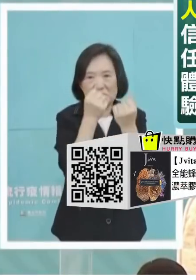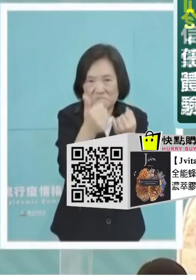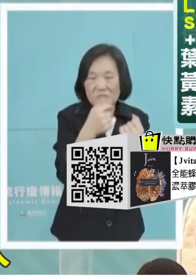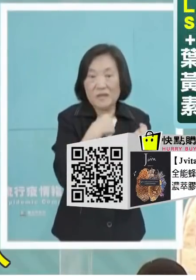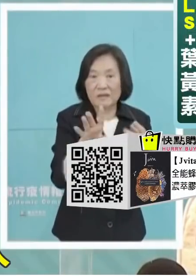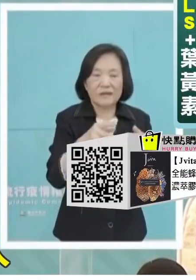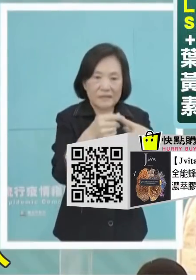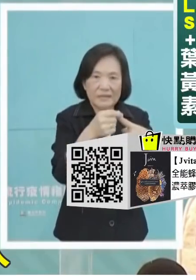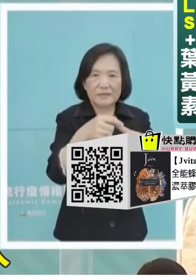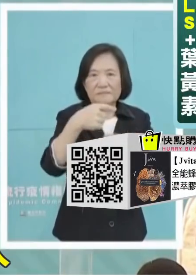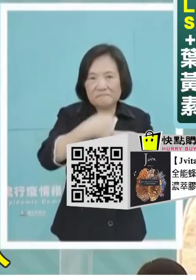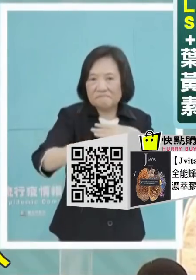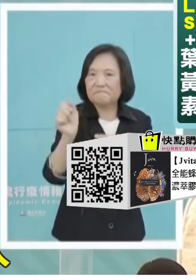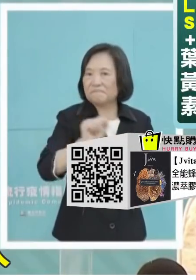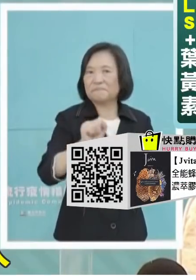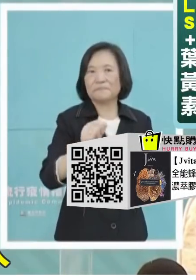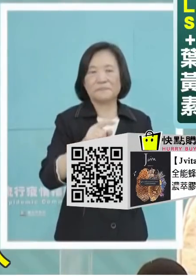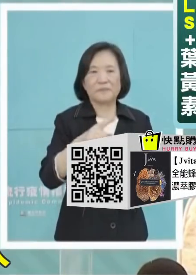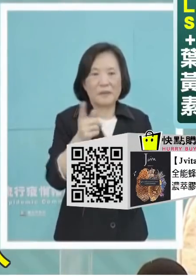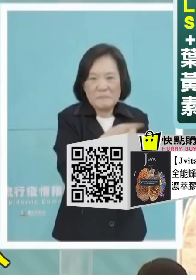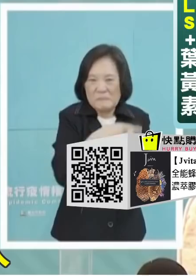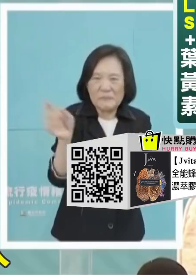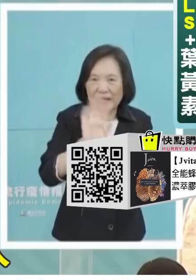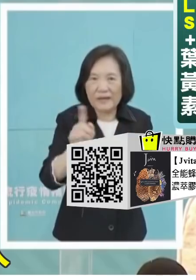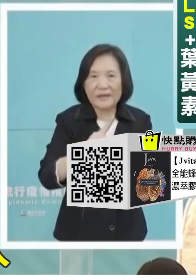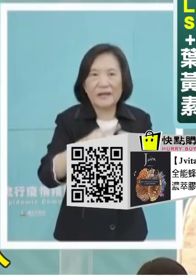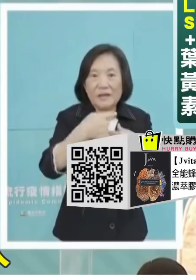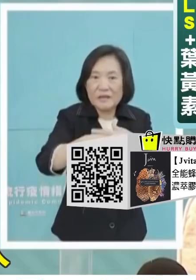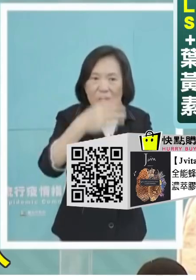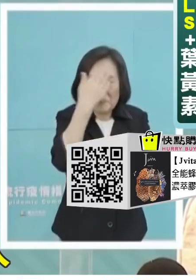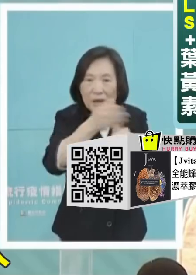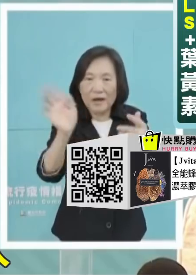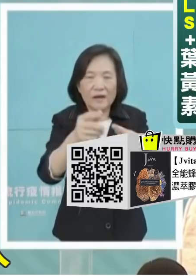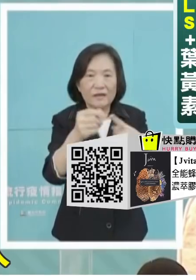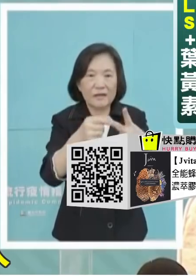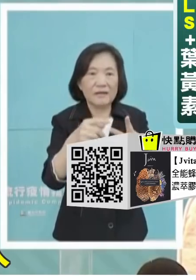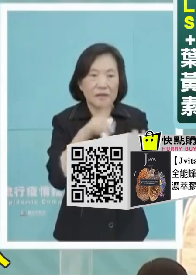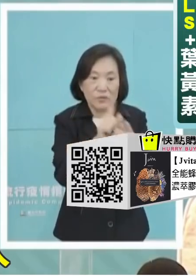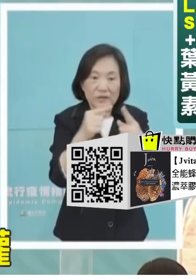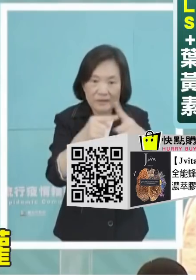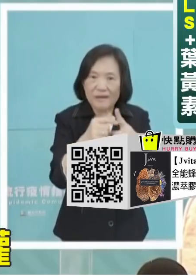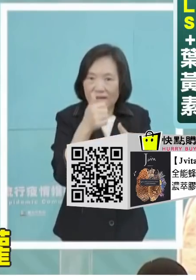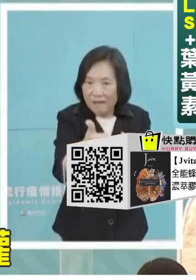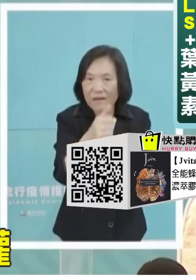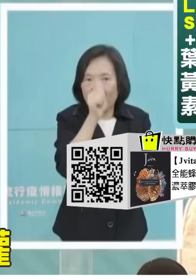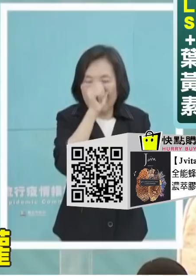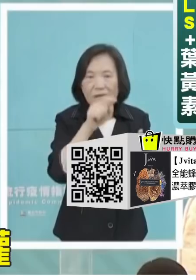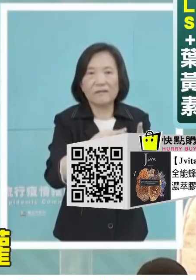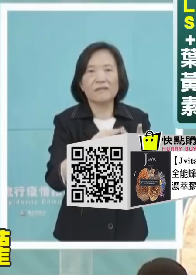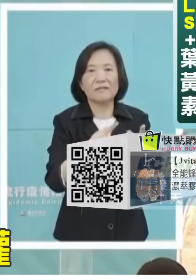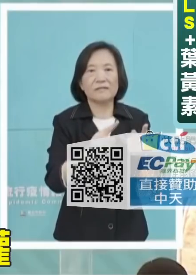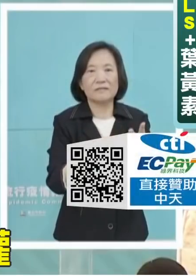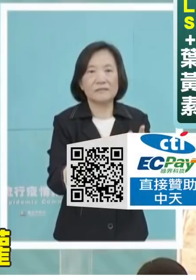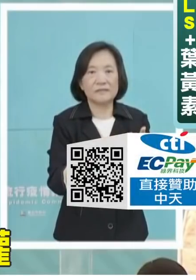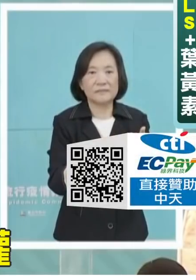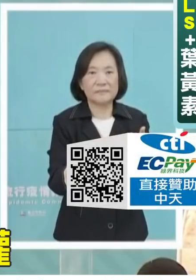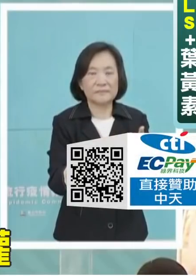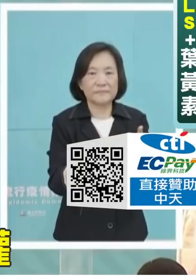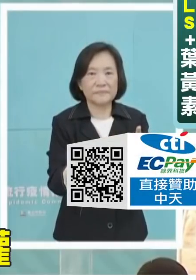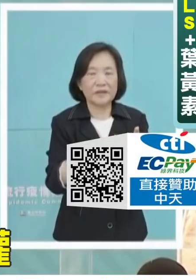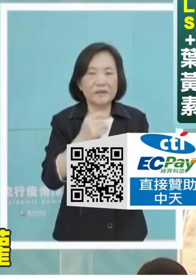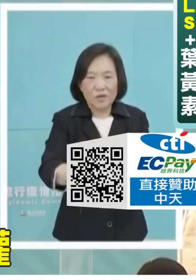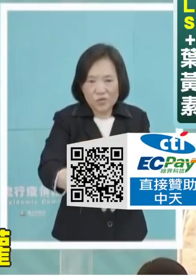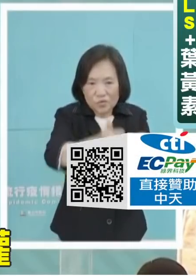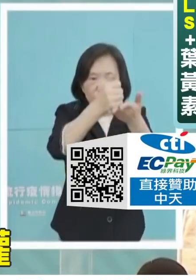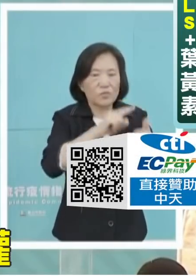哈，哦，再来是要有益于人嘛，那再来是尊